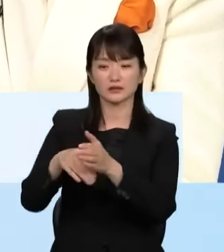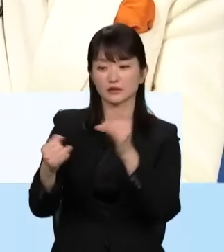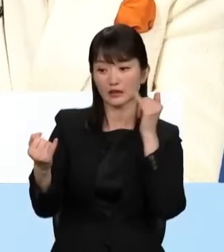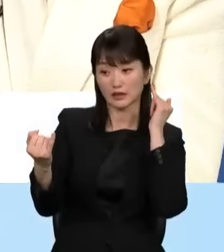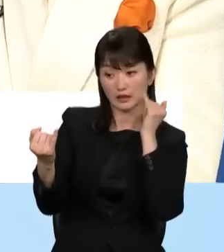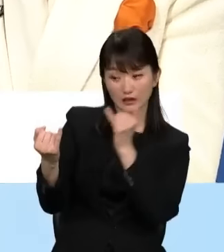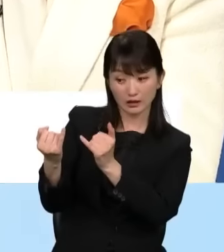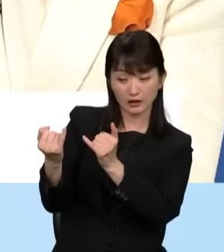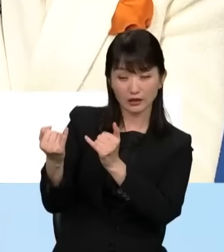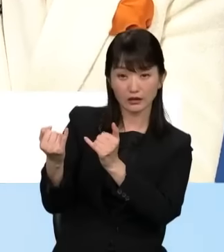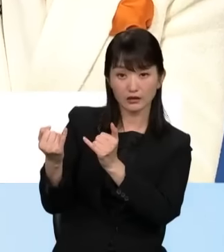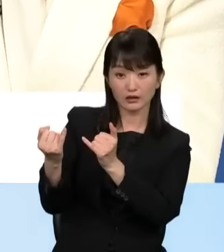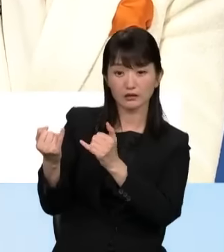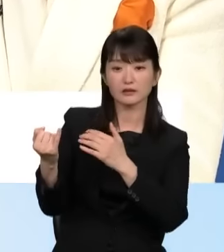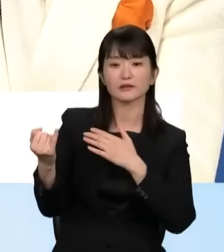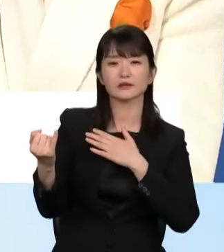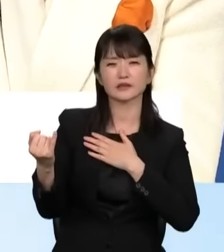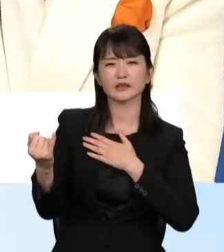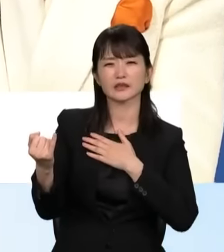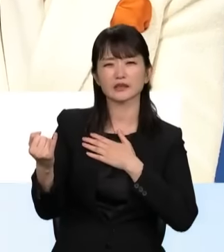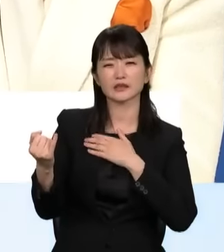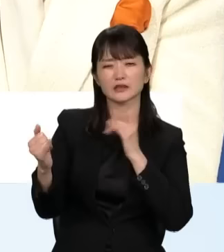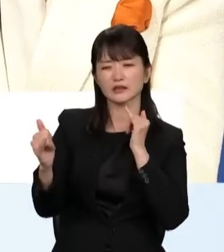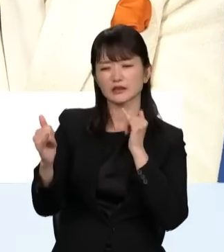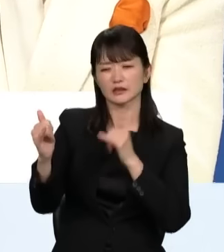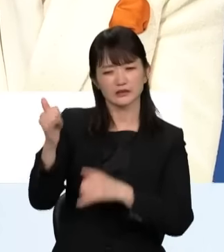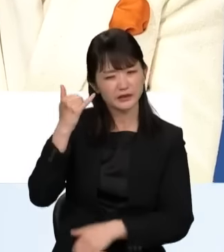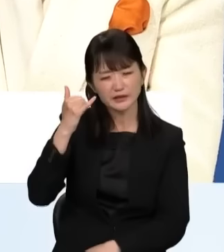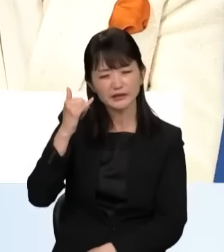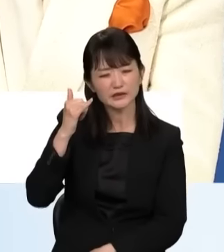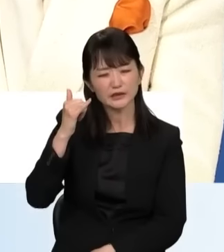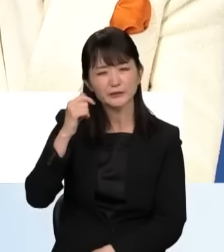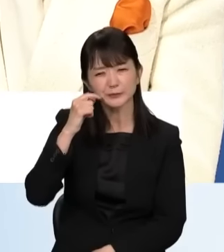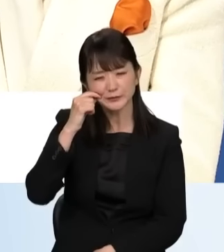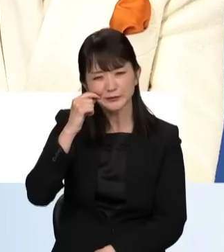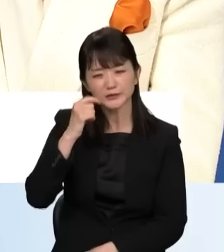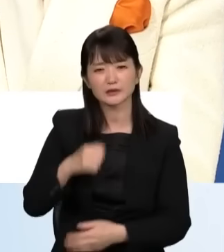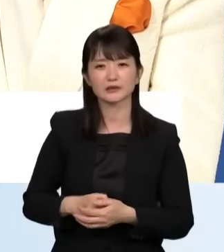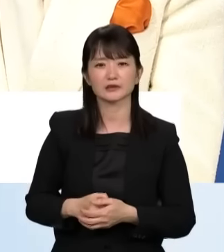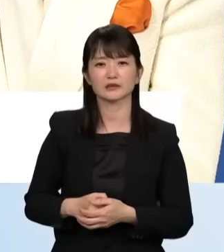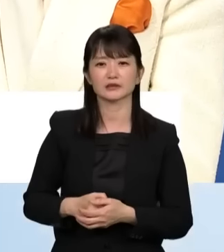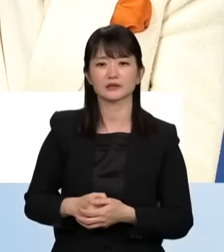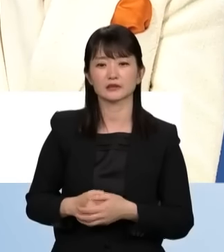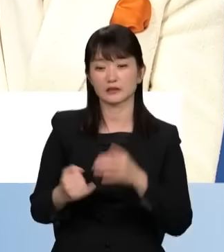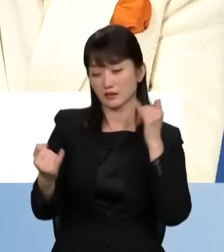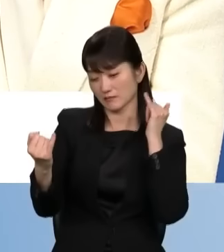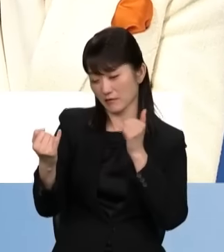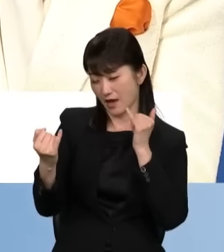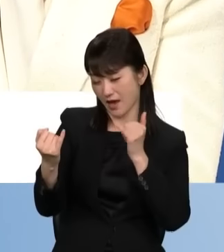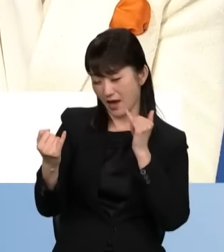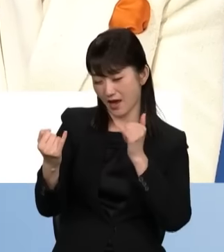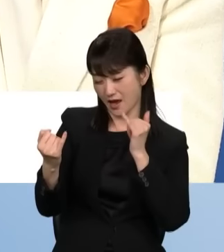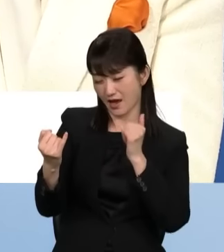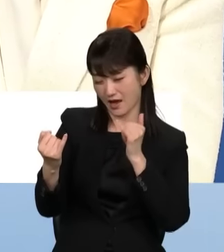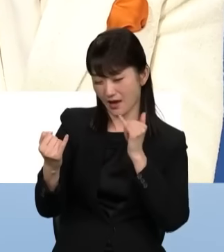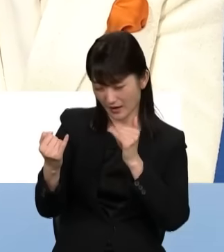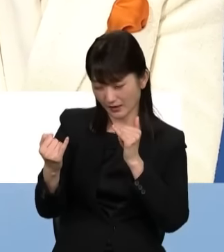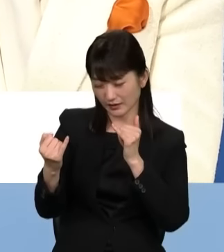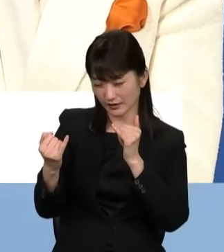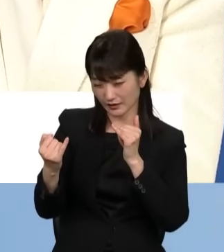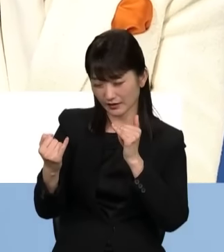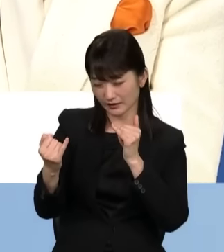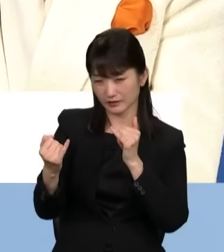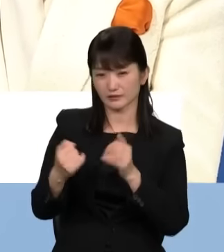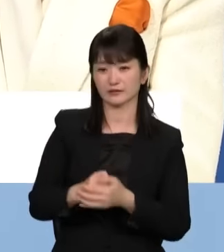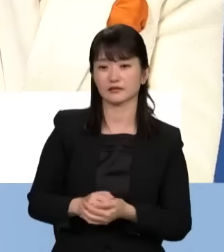주셔서 제가 전화를 몇 번 못 봤다가 전화를 받았는데 이번에는 다음 여사 계속 전화를 하셨다는 거군요 근데